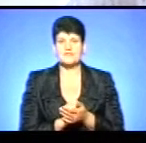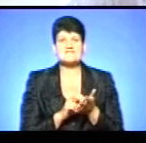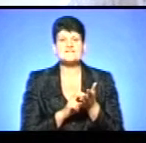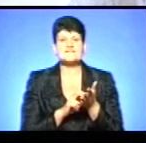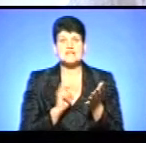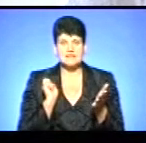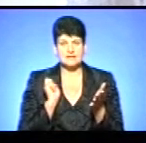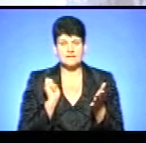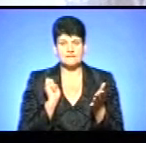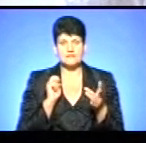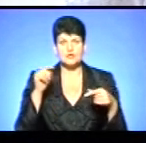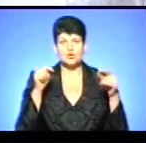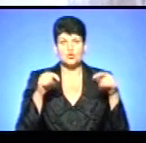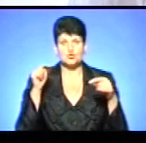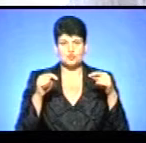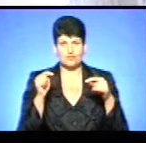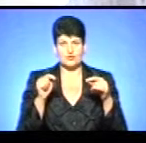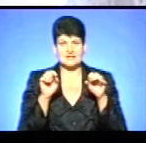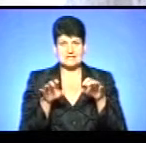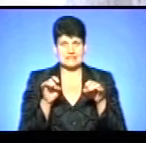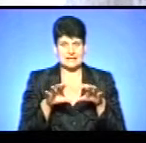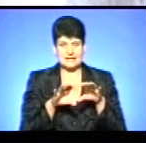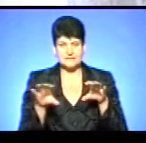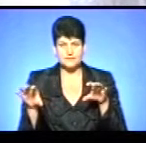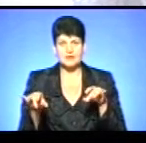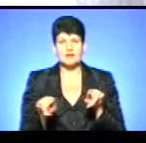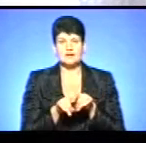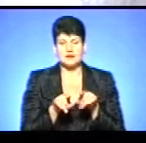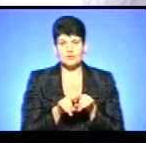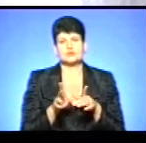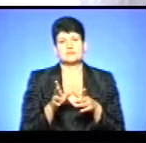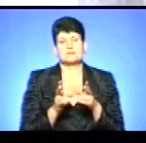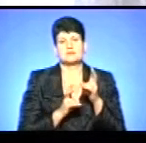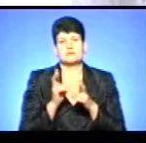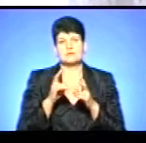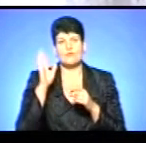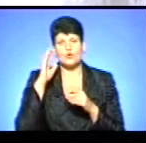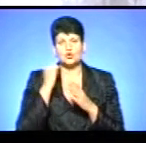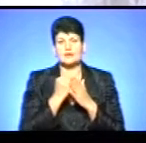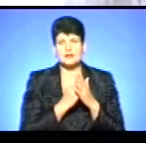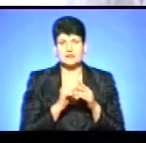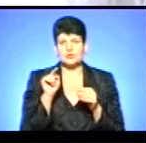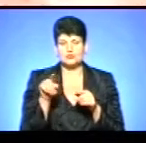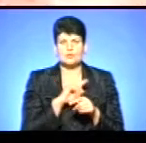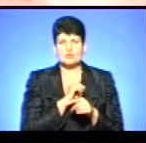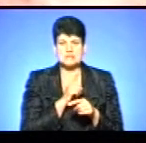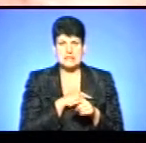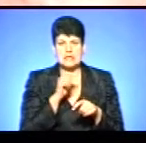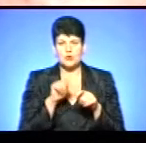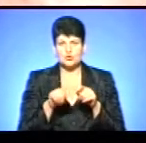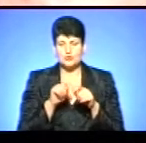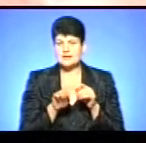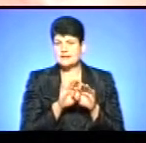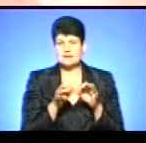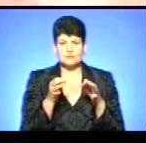від'єднатися від дощової системи каналізації, даємо припис комунальному підприємству «Тернопільводоканал» для того, щоб вони посилили контроль і не